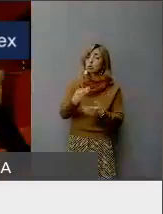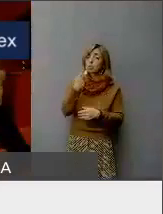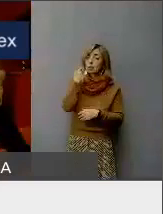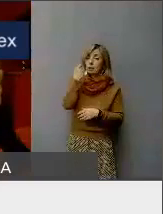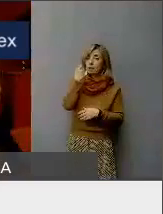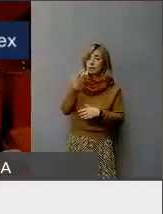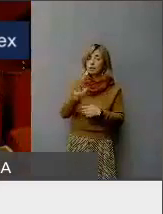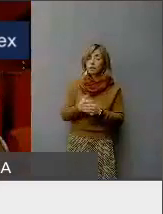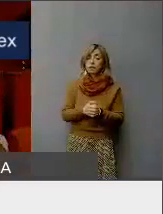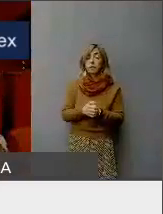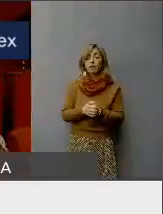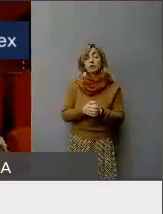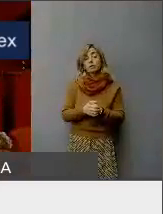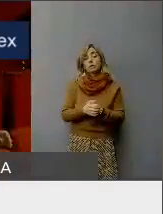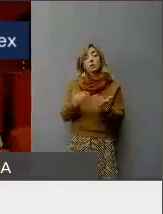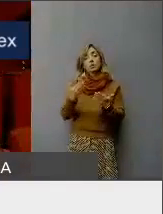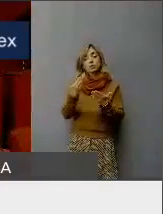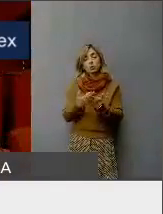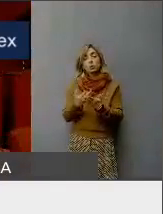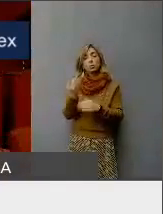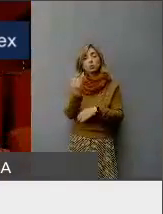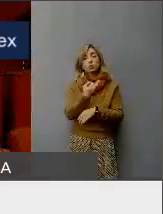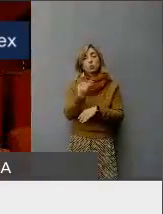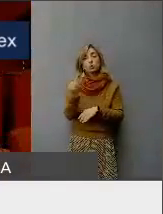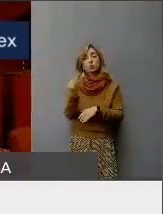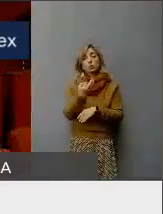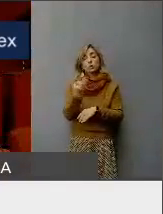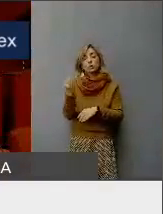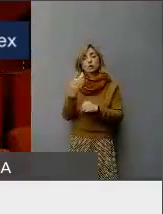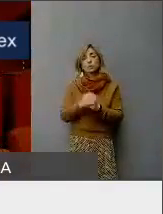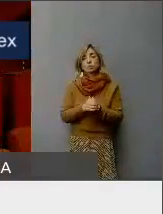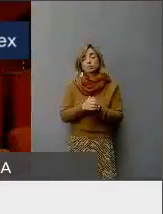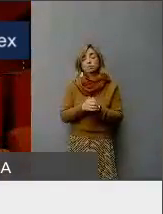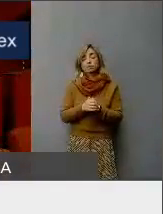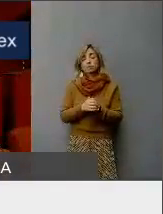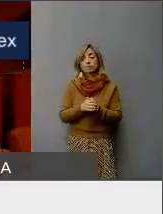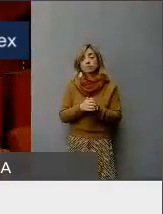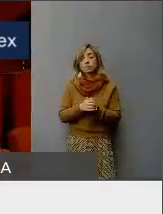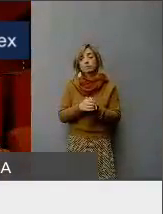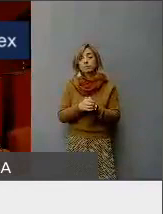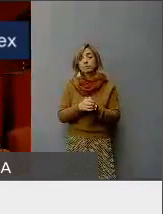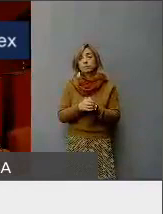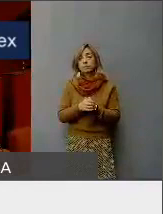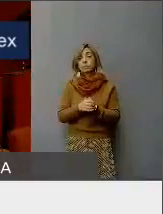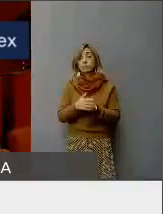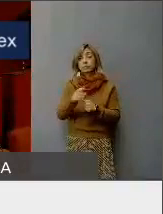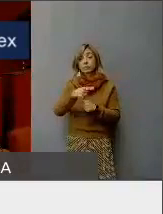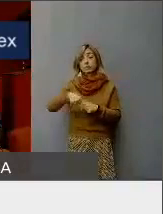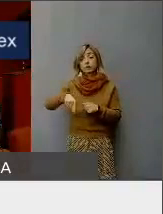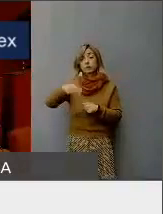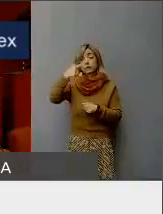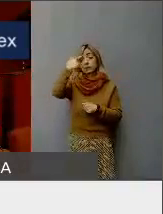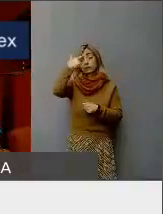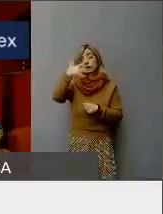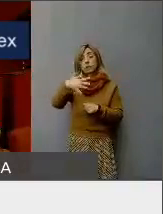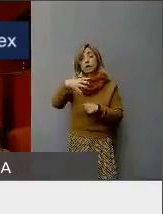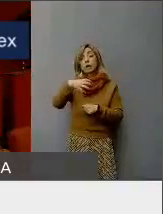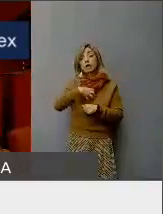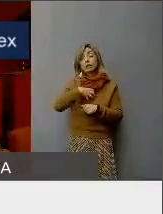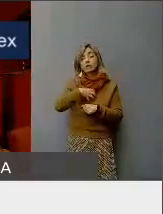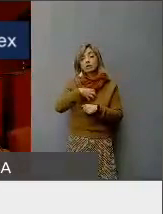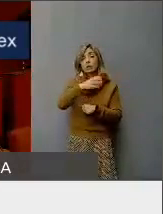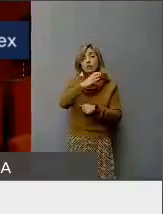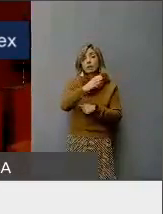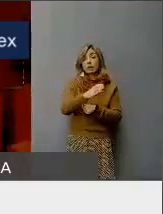mozione giusta logicamente noi sappiamo che l'assessore campora con